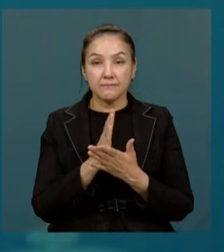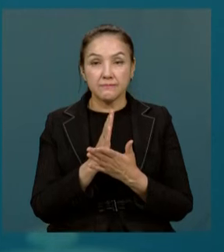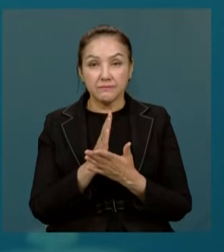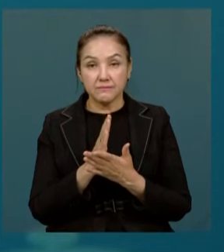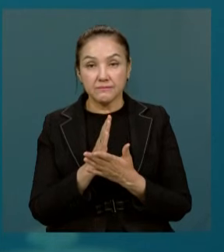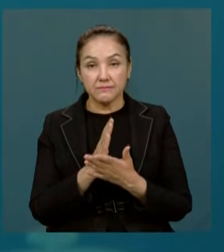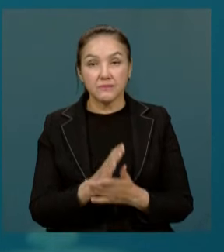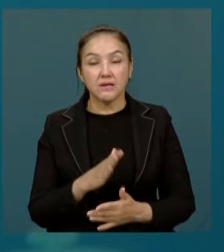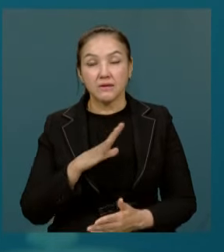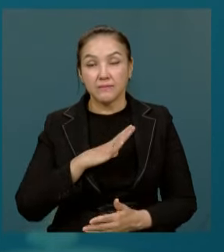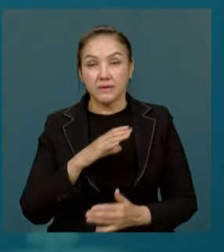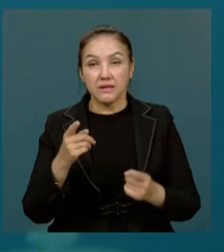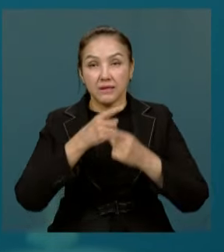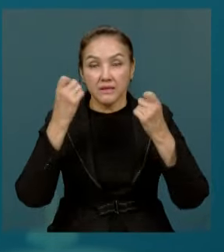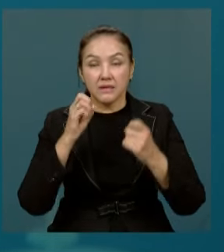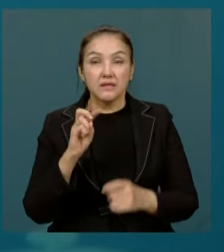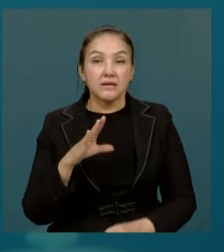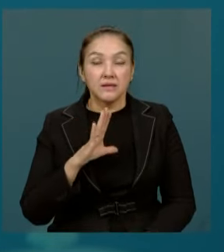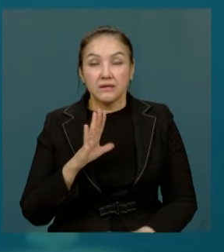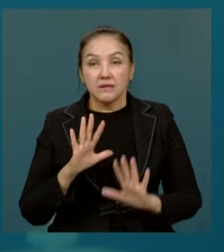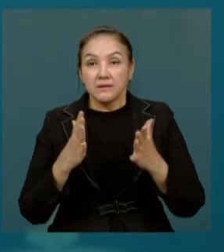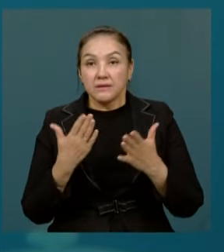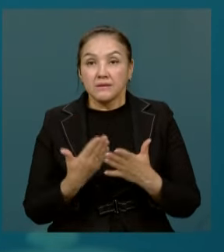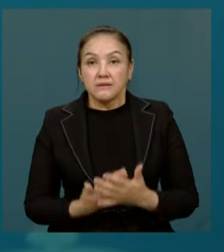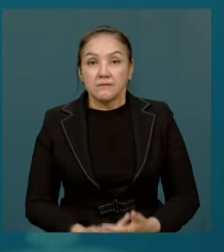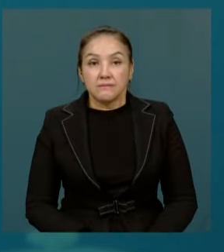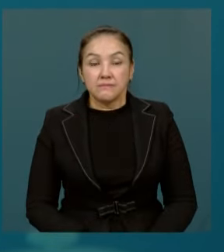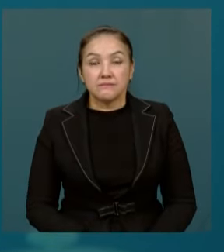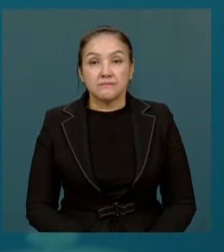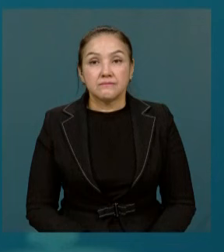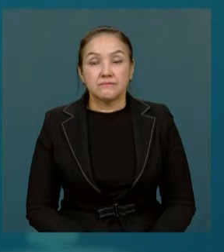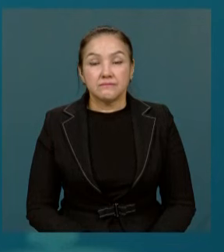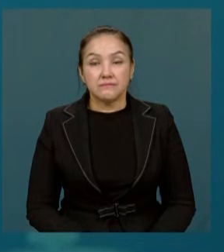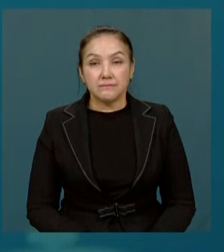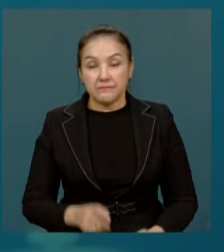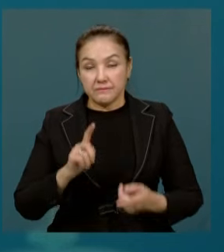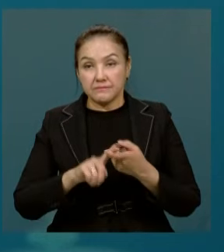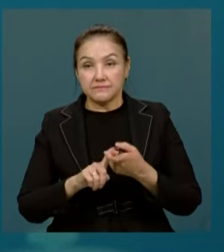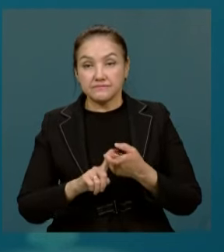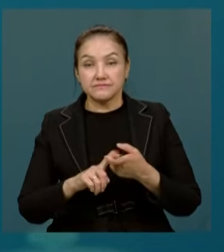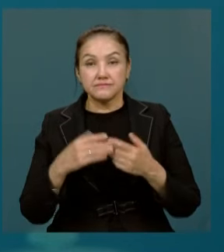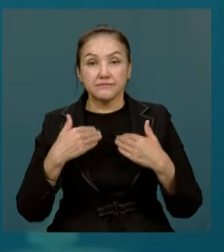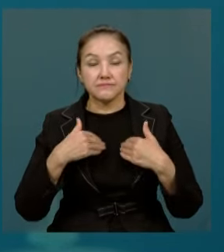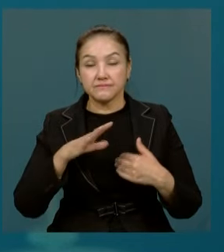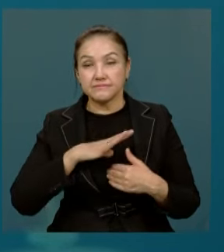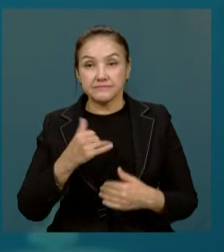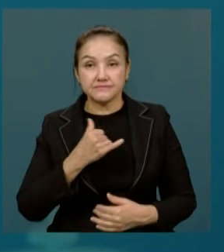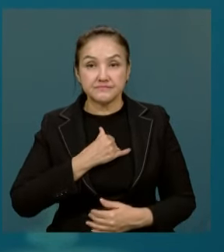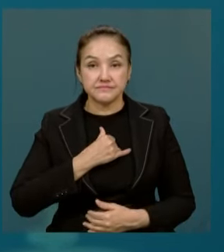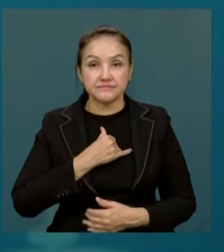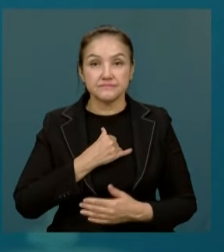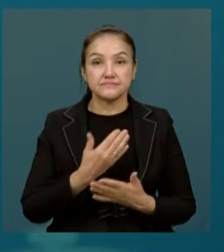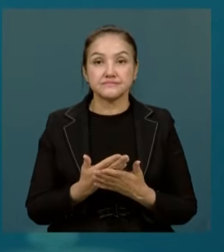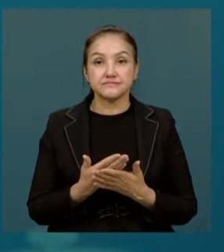области были объявлены чрезвычайная ситуация в связи с этим были у нас